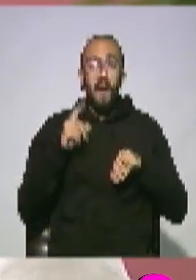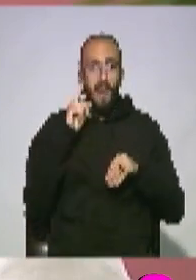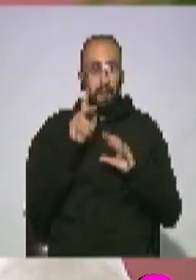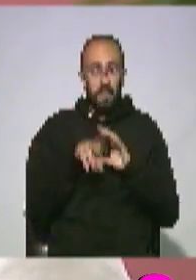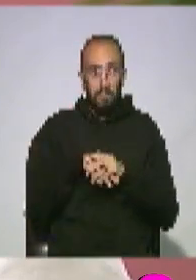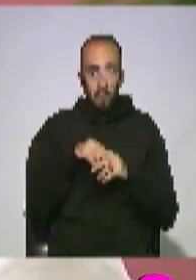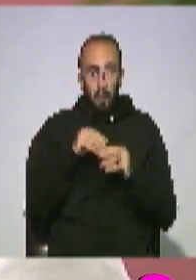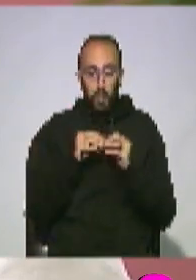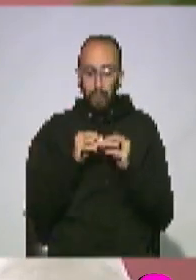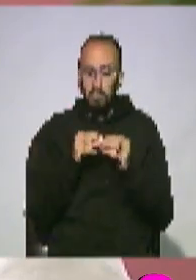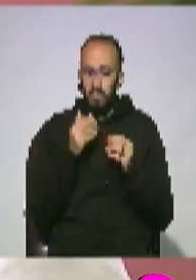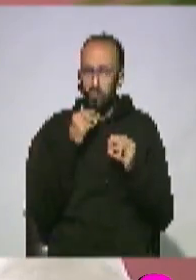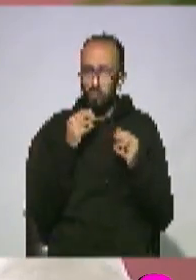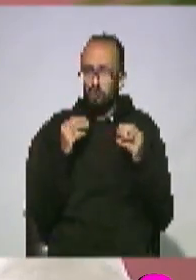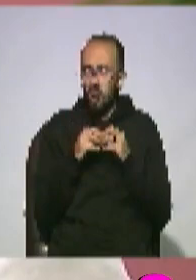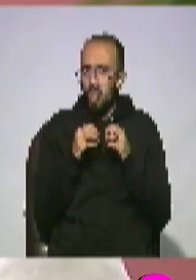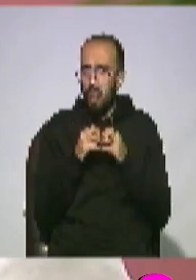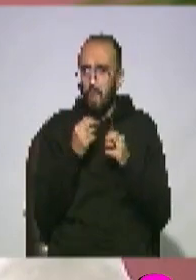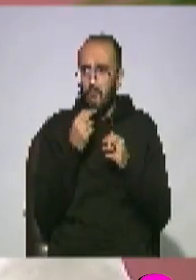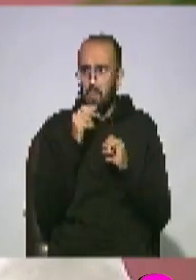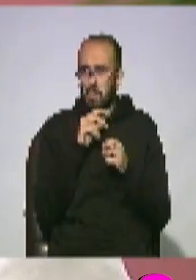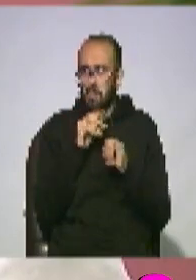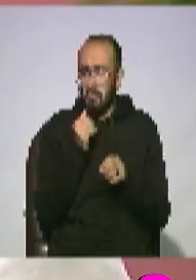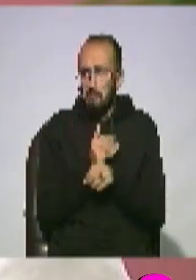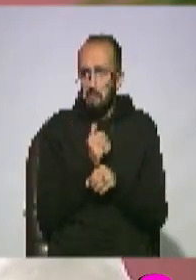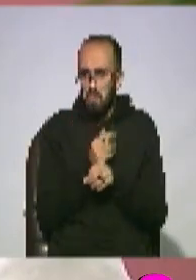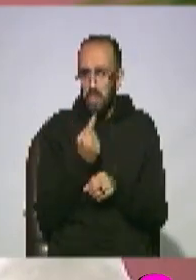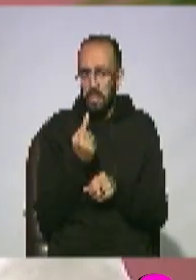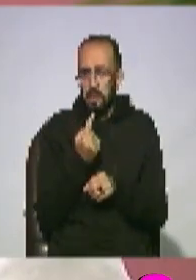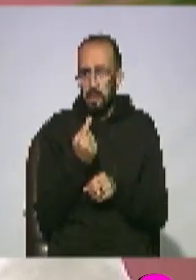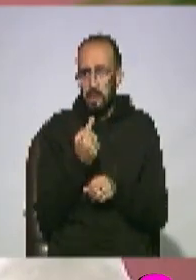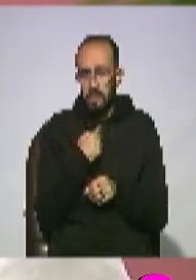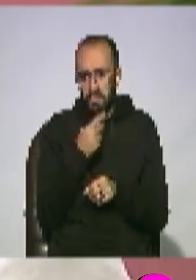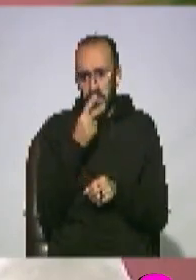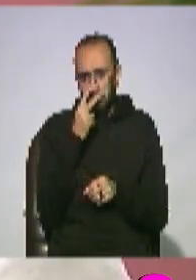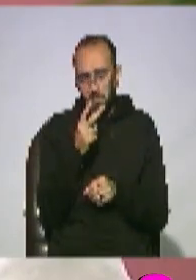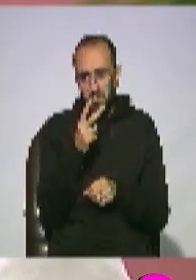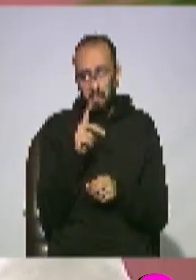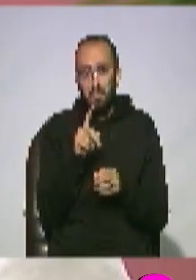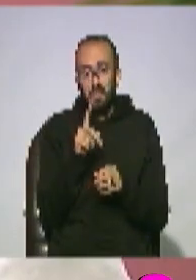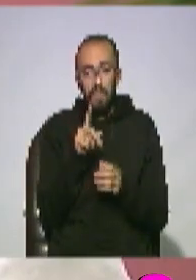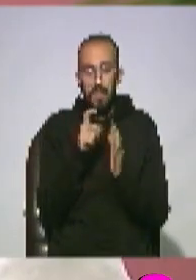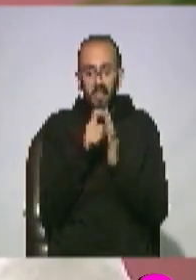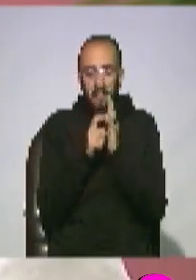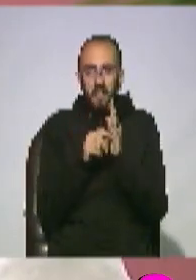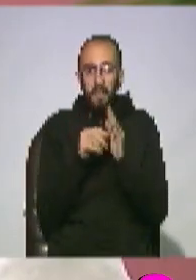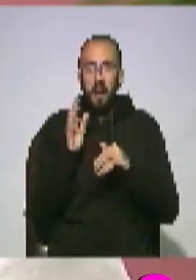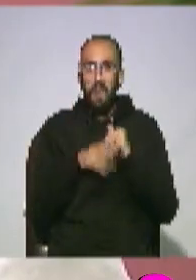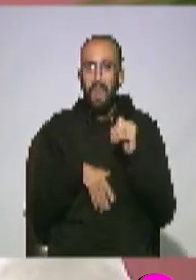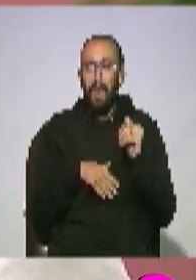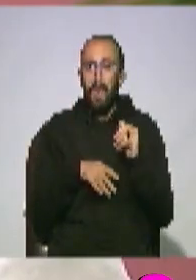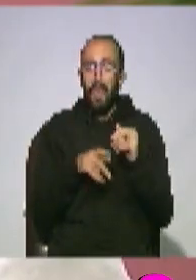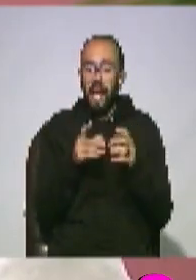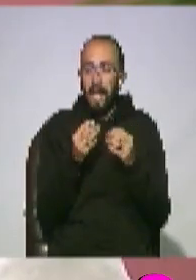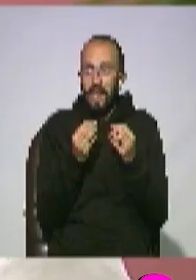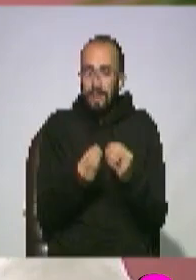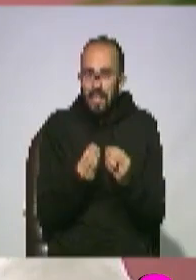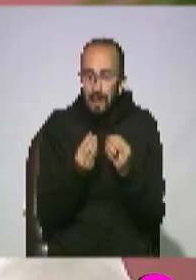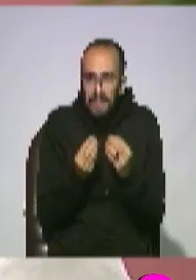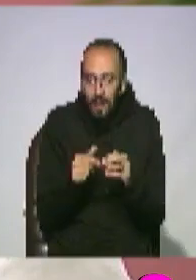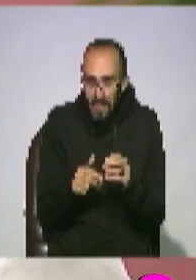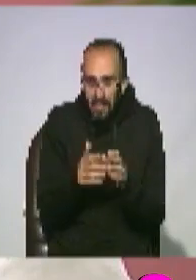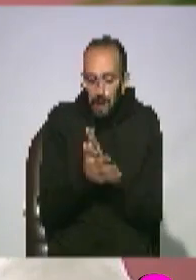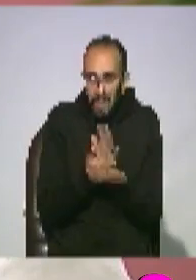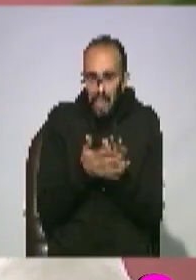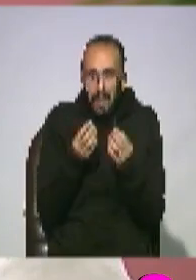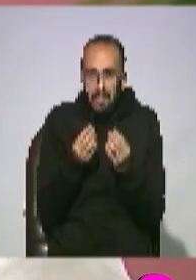التزاماته، ما بتبقاش معضلة ولا حاجة تربية الابن والبنت. بس يا الناس تعرف اصلا من البداية مبادئ التربية، احنا لسه في مرحلة